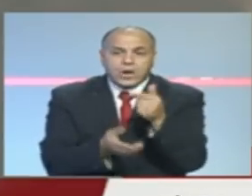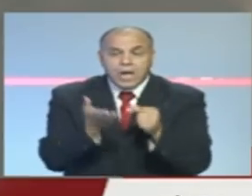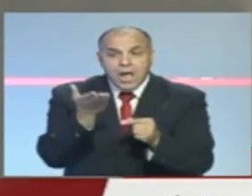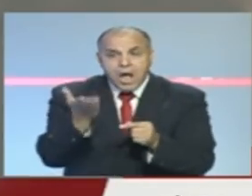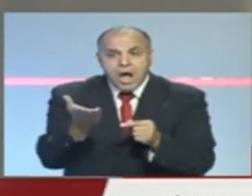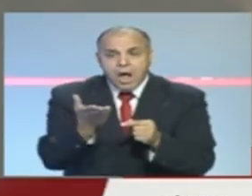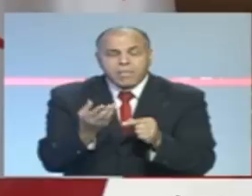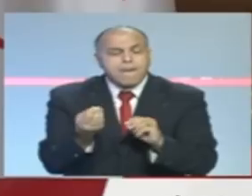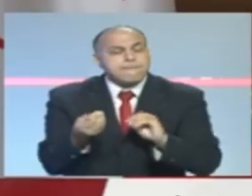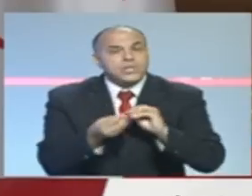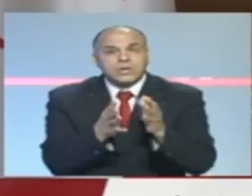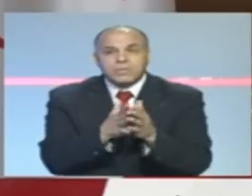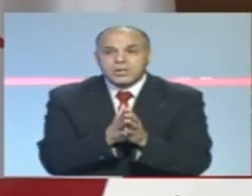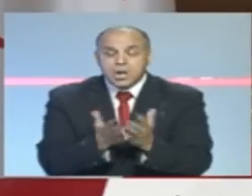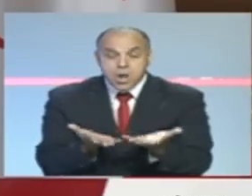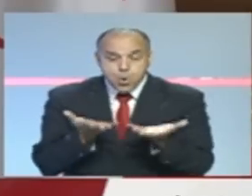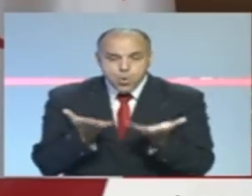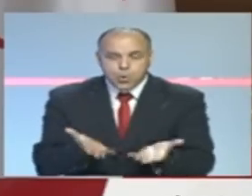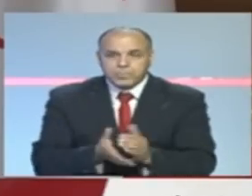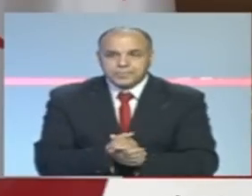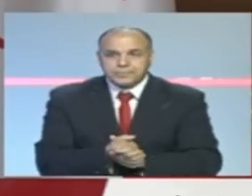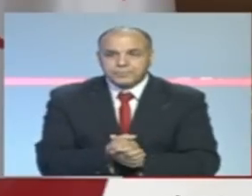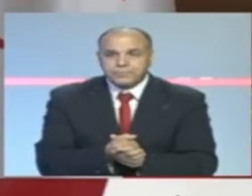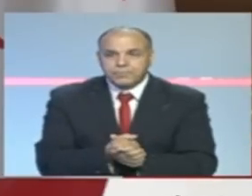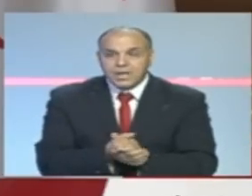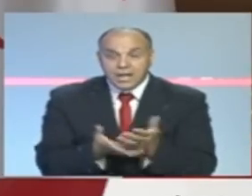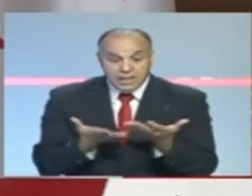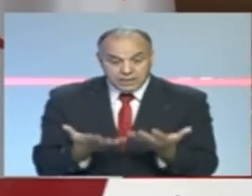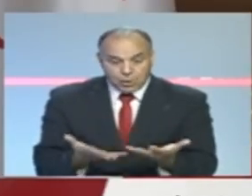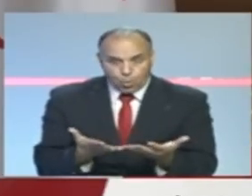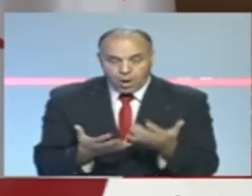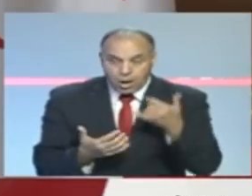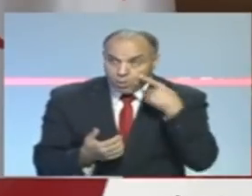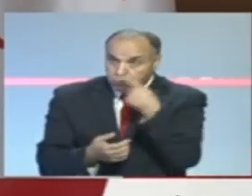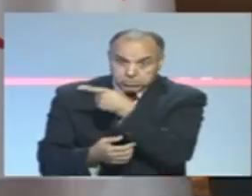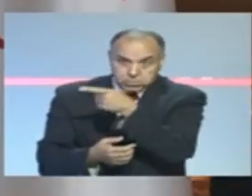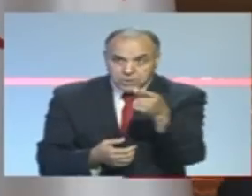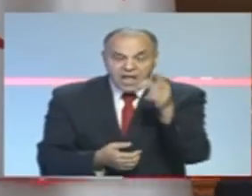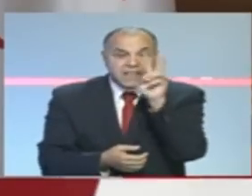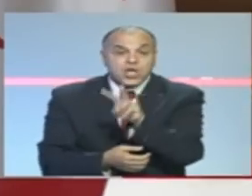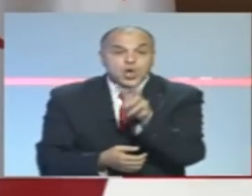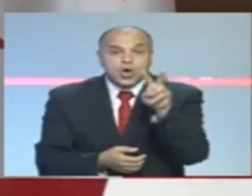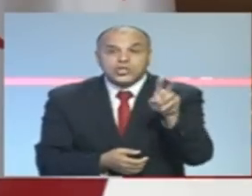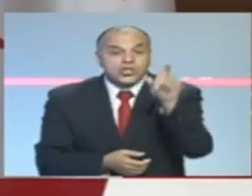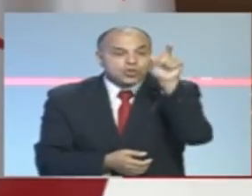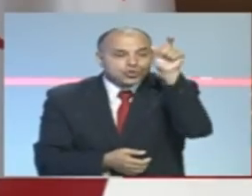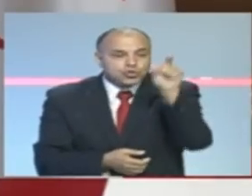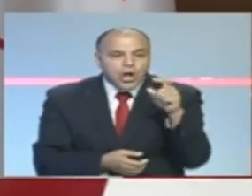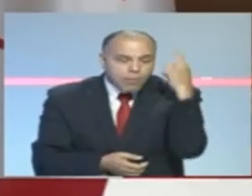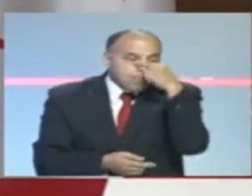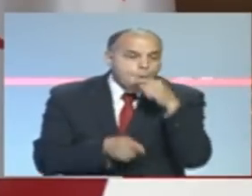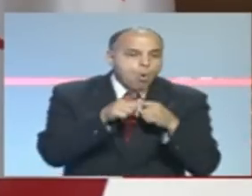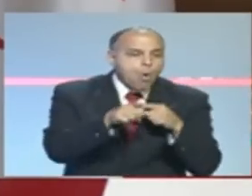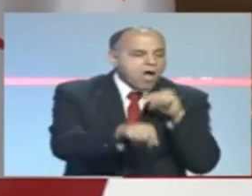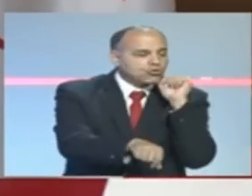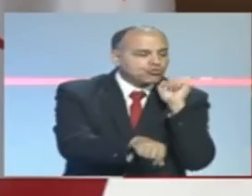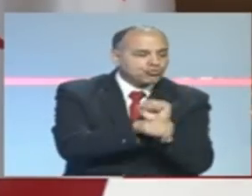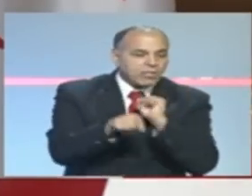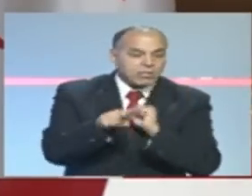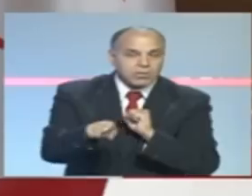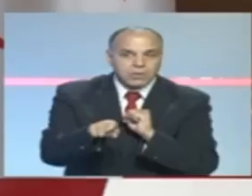كارثه اليوم حد الان ان نتكلم فيه يكون فيه اثنين وعشرين مشبوه موقوفون